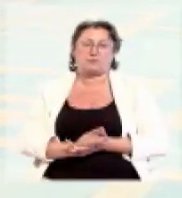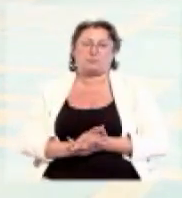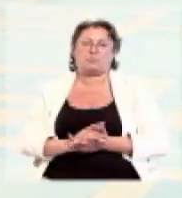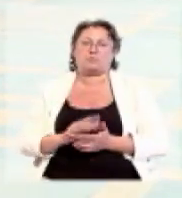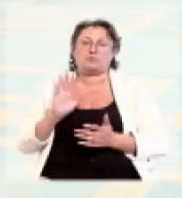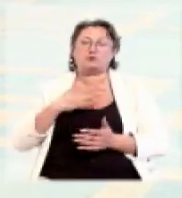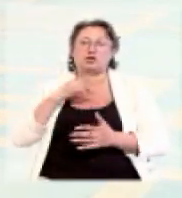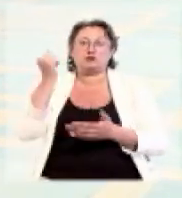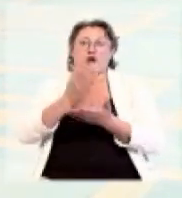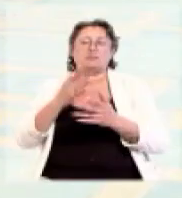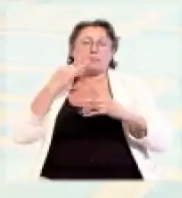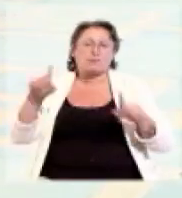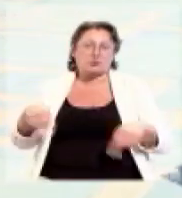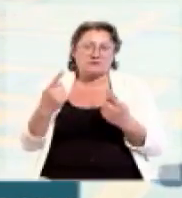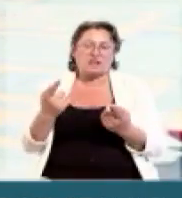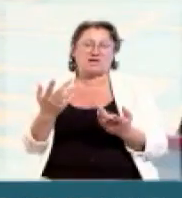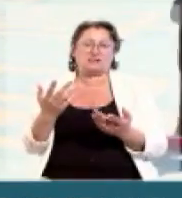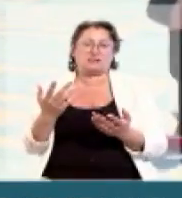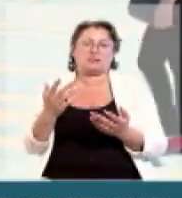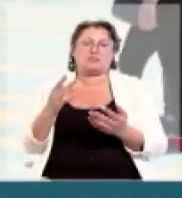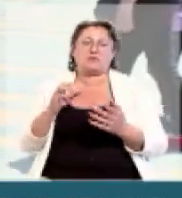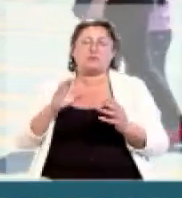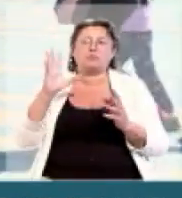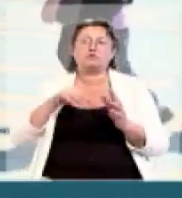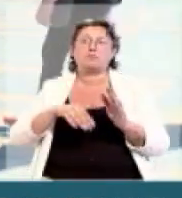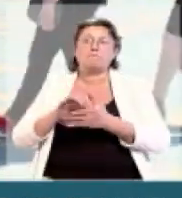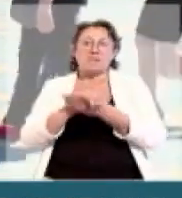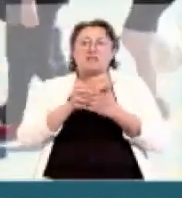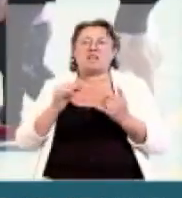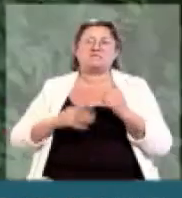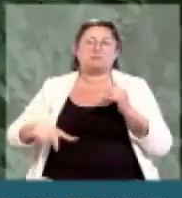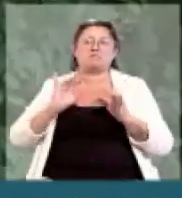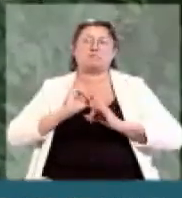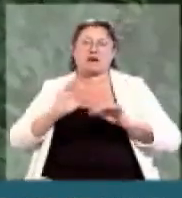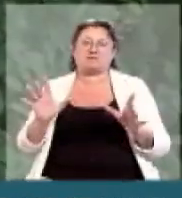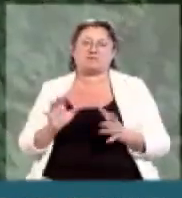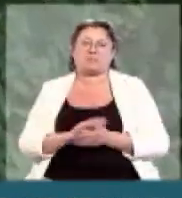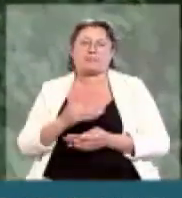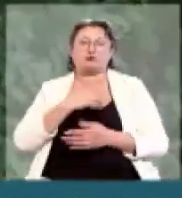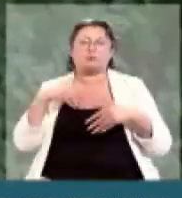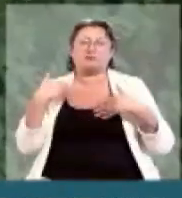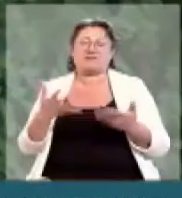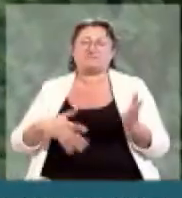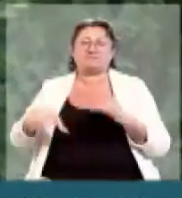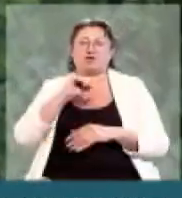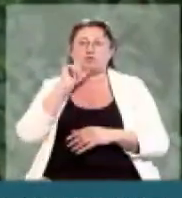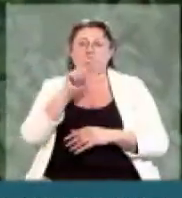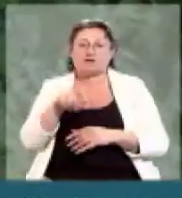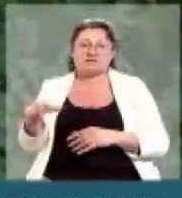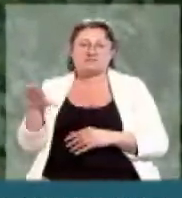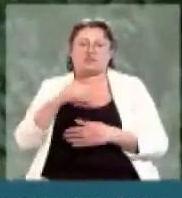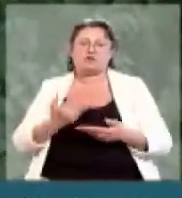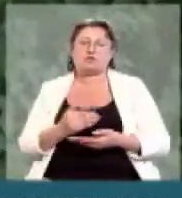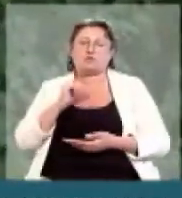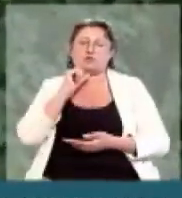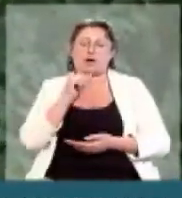столица процветает, пусть будет благополучие, пусть будет мир на земле. С праздником, кустанайцы! Я хочу поздравить всех кустанайцев, всех